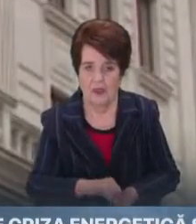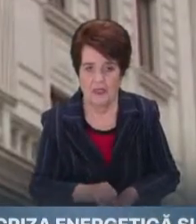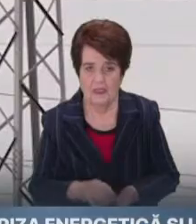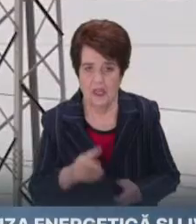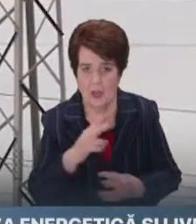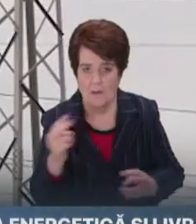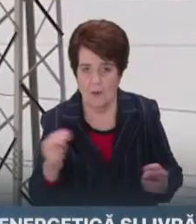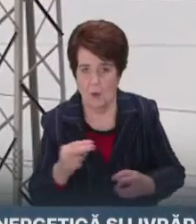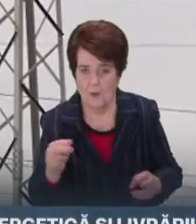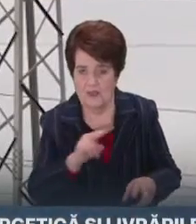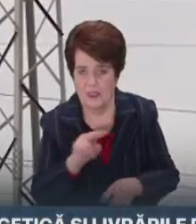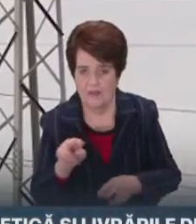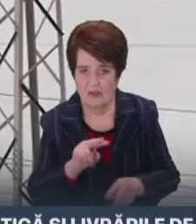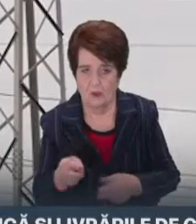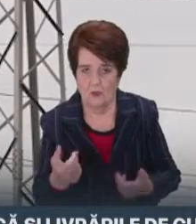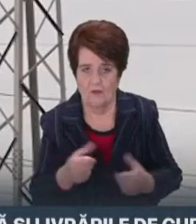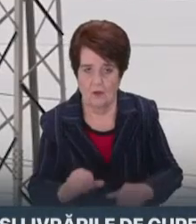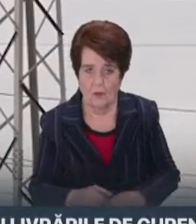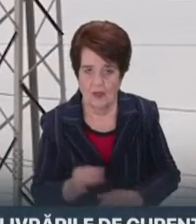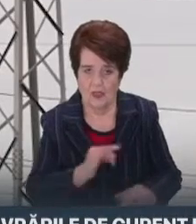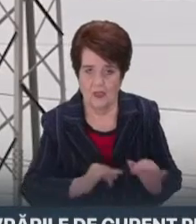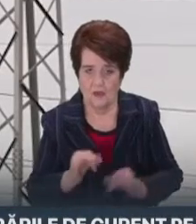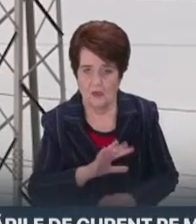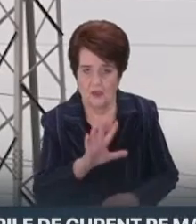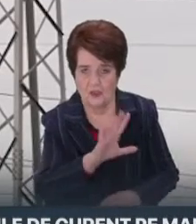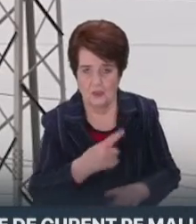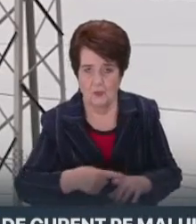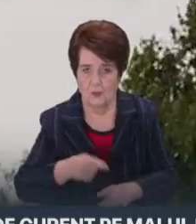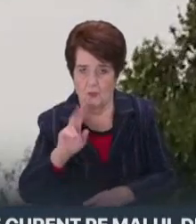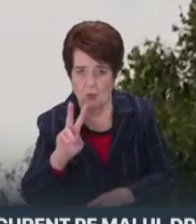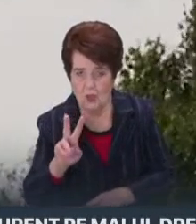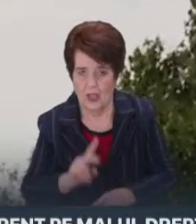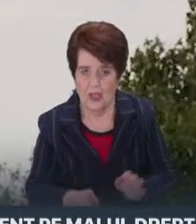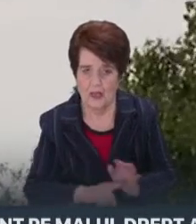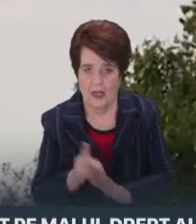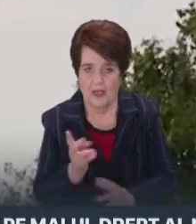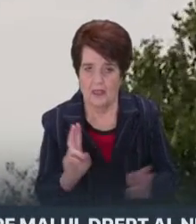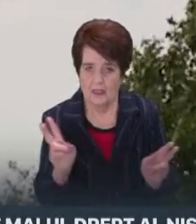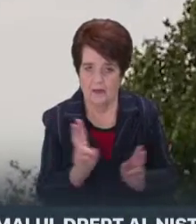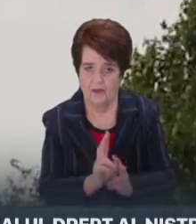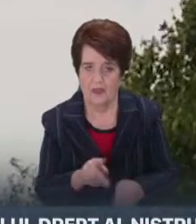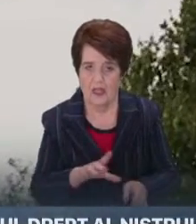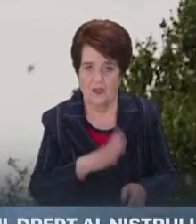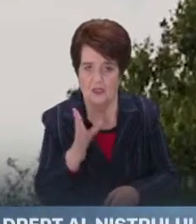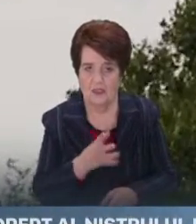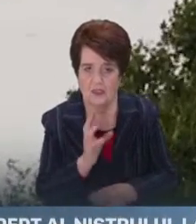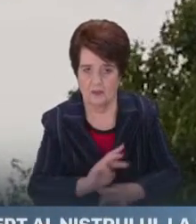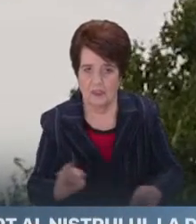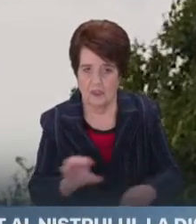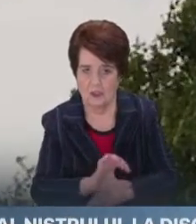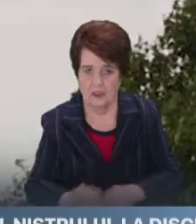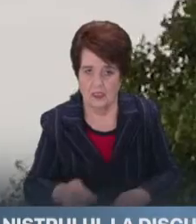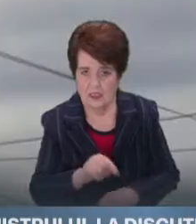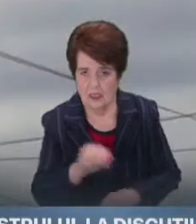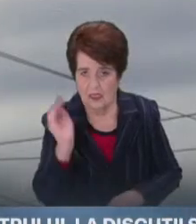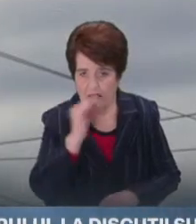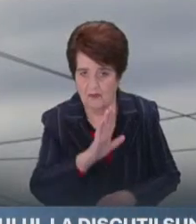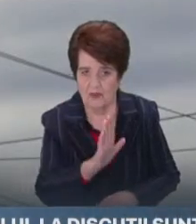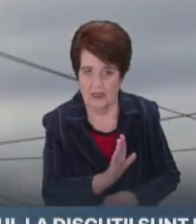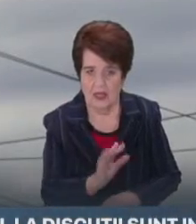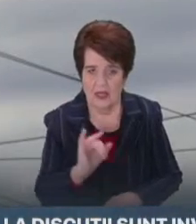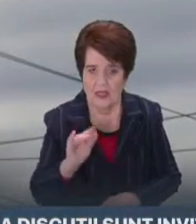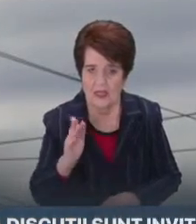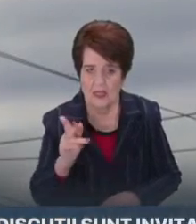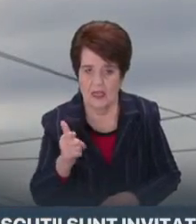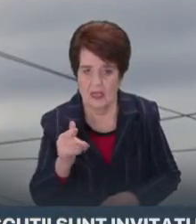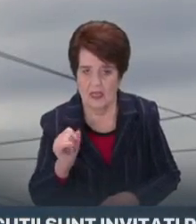și observatorilor în formatul de negocieri 5+2. Înainte de întrevedere, așa zisul ministru de externe de la Tiraspol, Vitalie